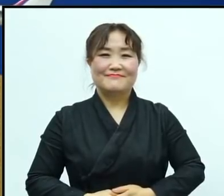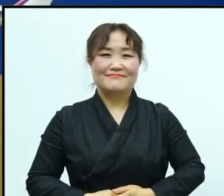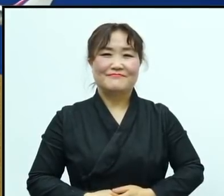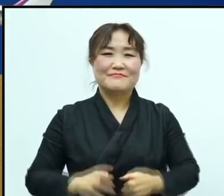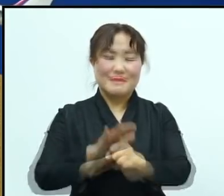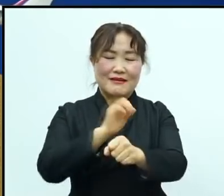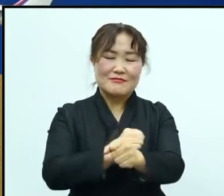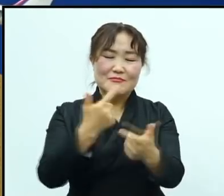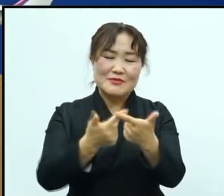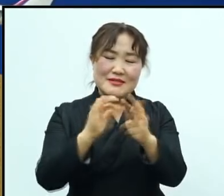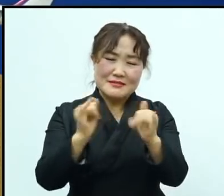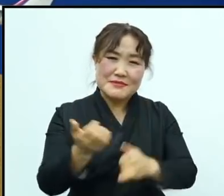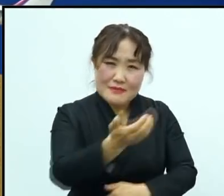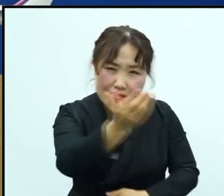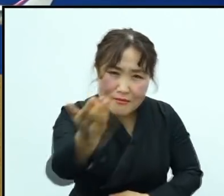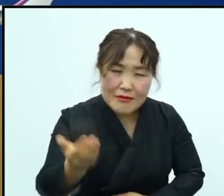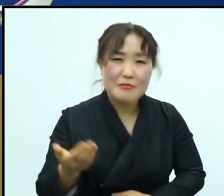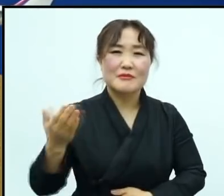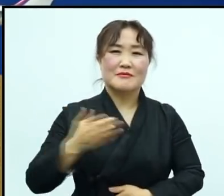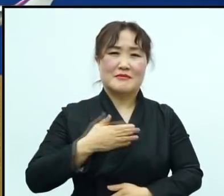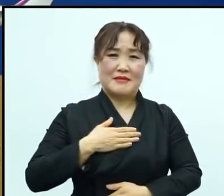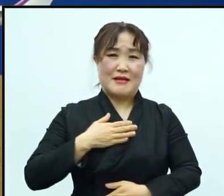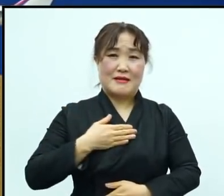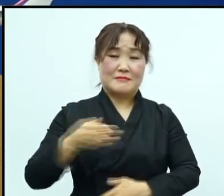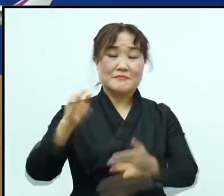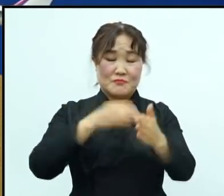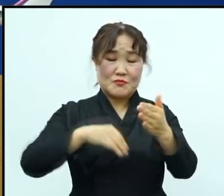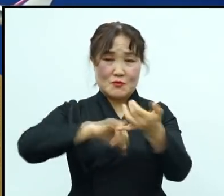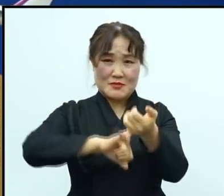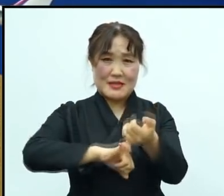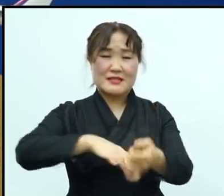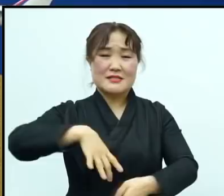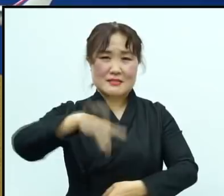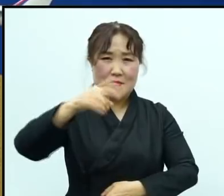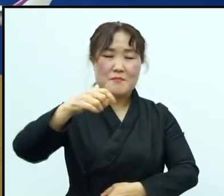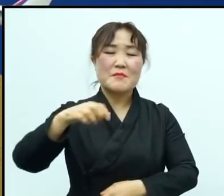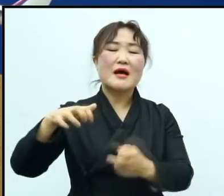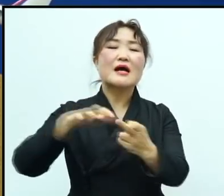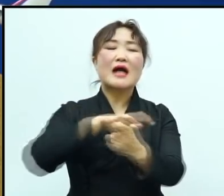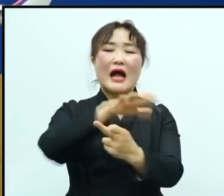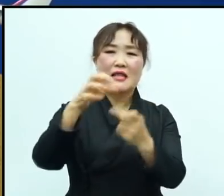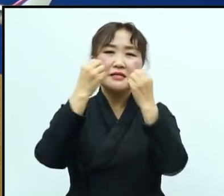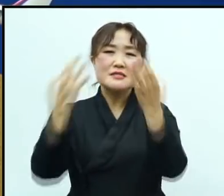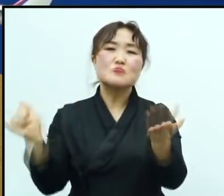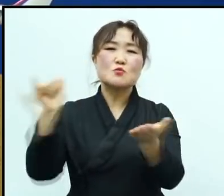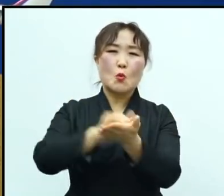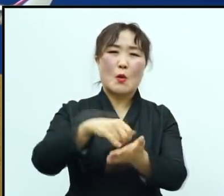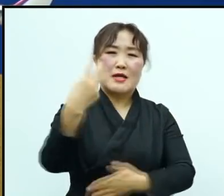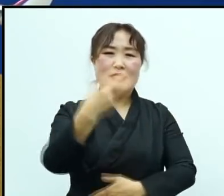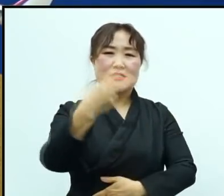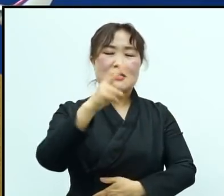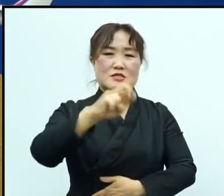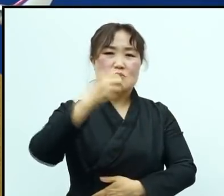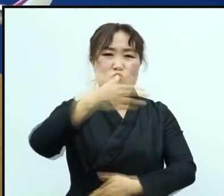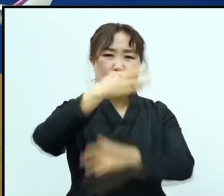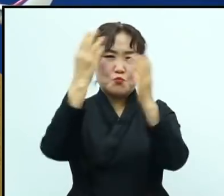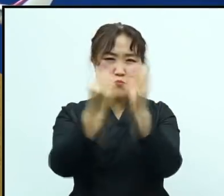사랑하는 부산 시민 여러분, 제가 밝히는 첫 번째 공약은 가덕 신공항의 2029년